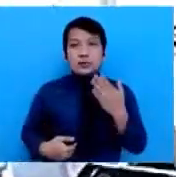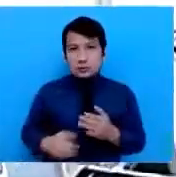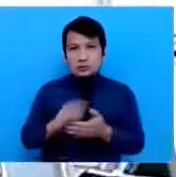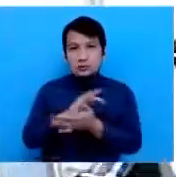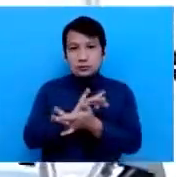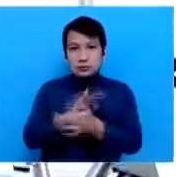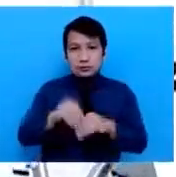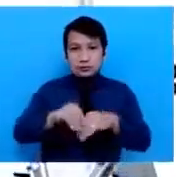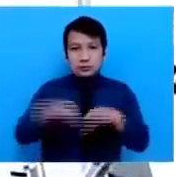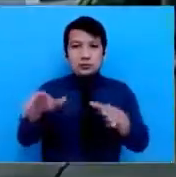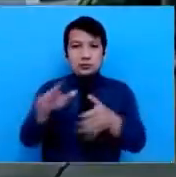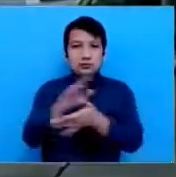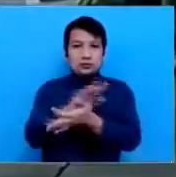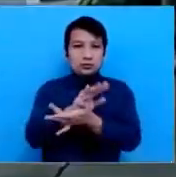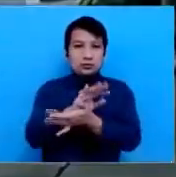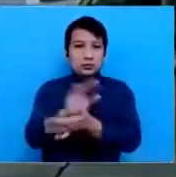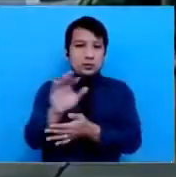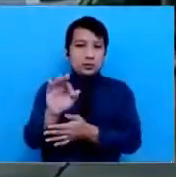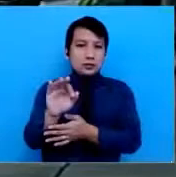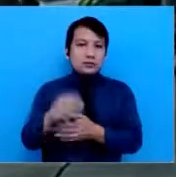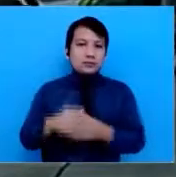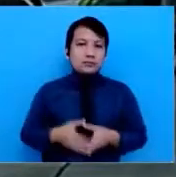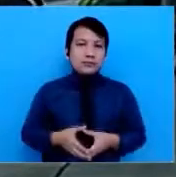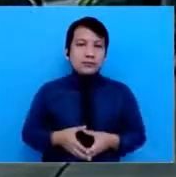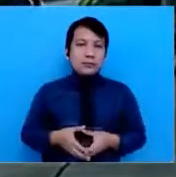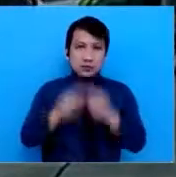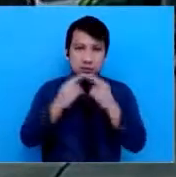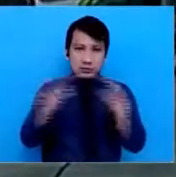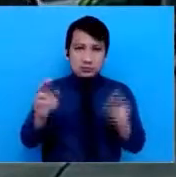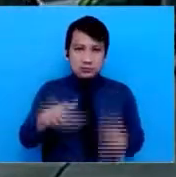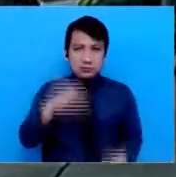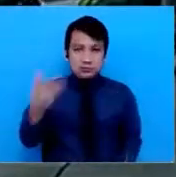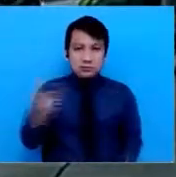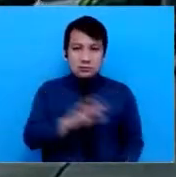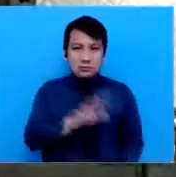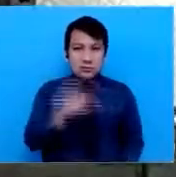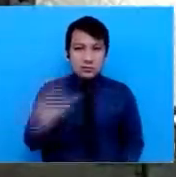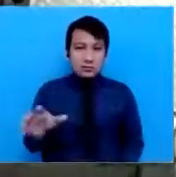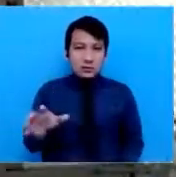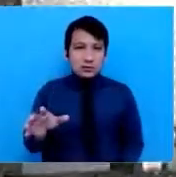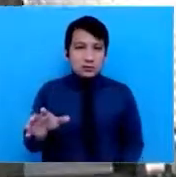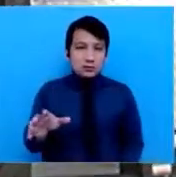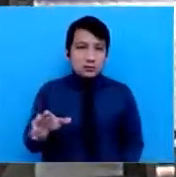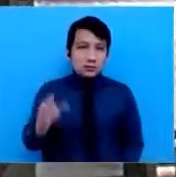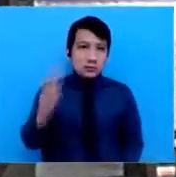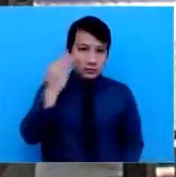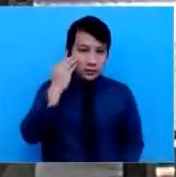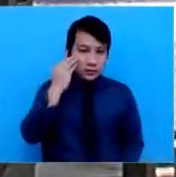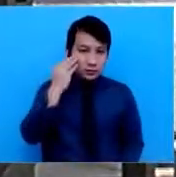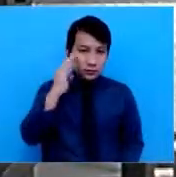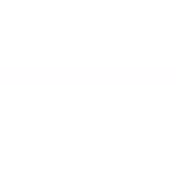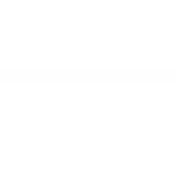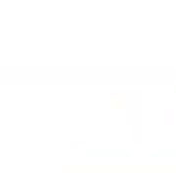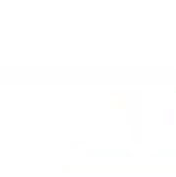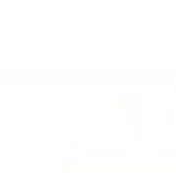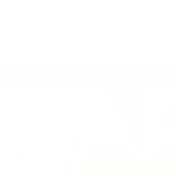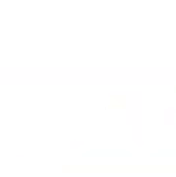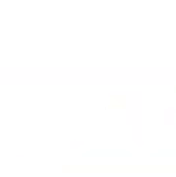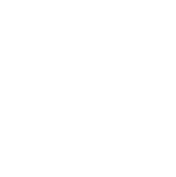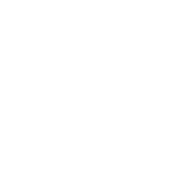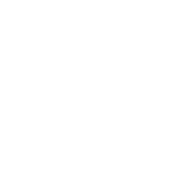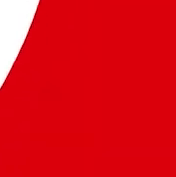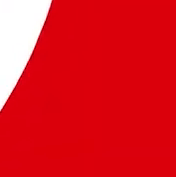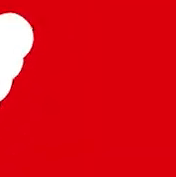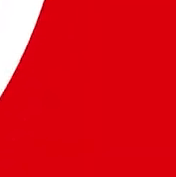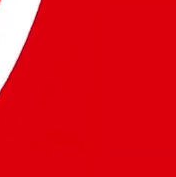ng COVID-19. Nagbabalita mula sa Frontline, Marty Bautista, News 5.